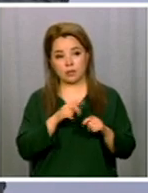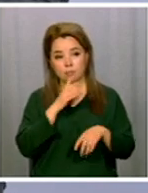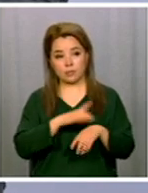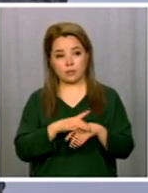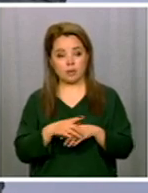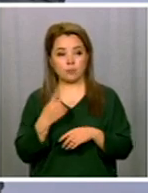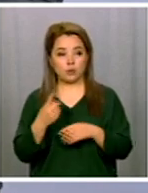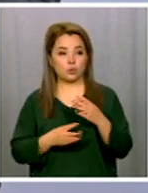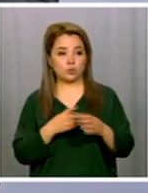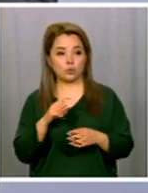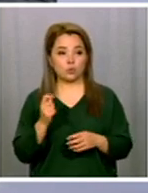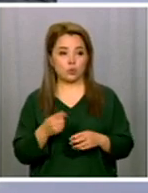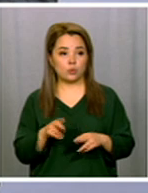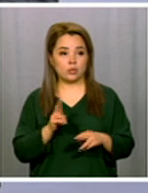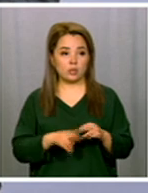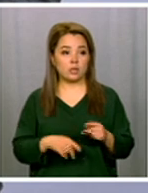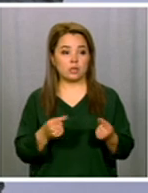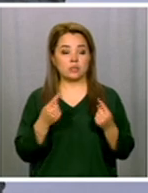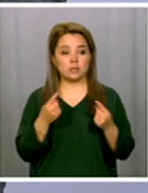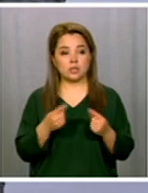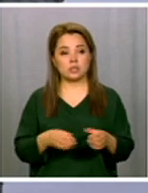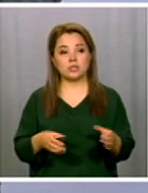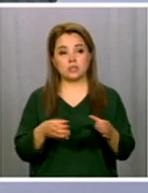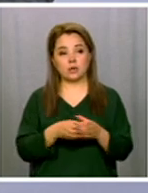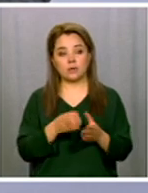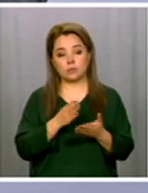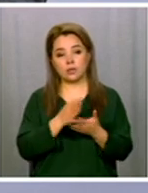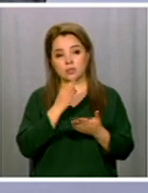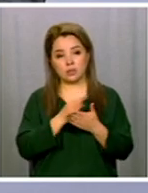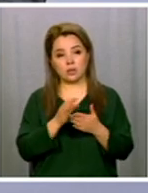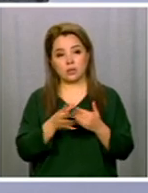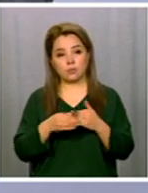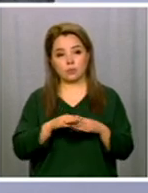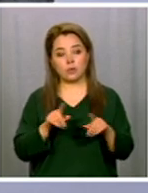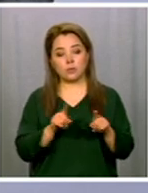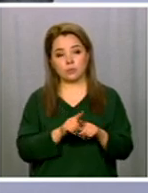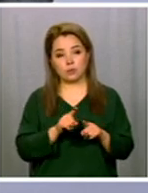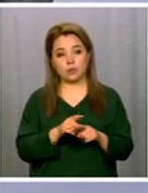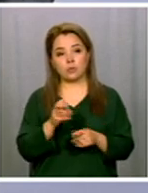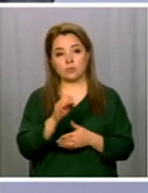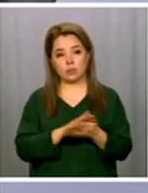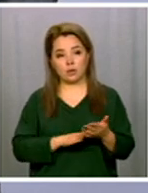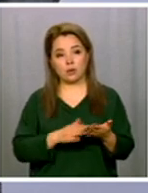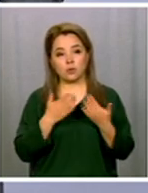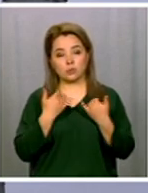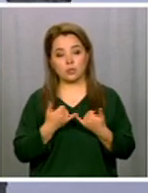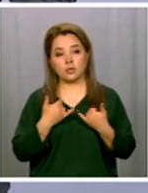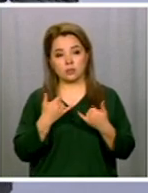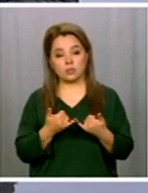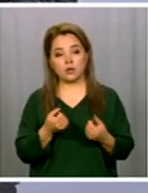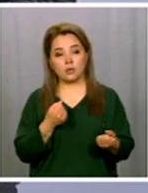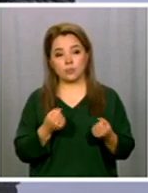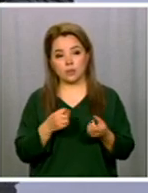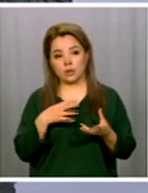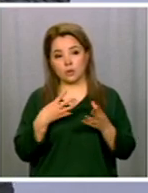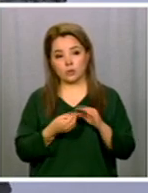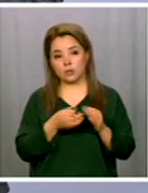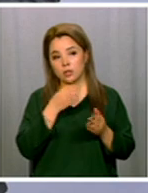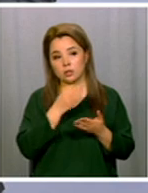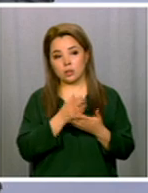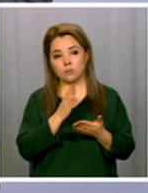дүниежүзілік соғыстан кейін ірі державалар өздерінің ықпал ету аймақтарын ары қарай ұлғайтуды көздеген еді.